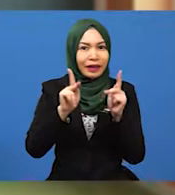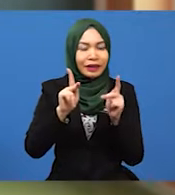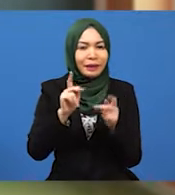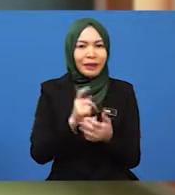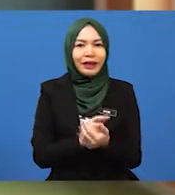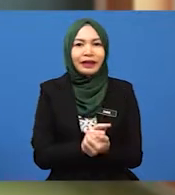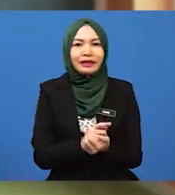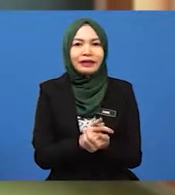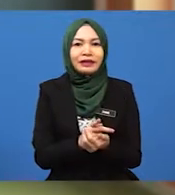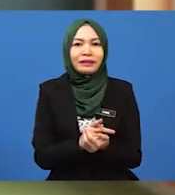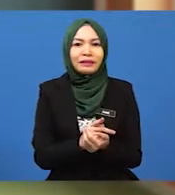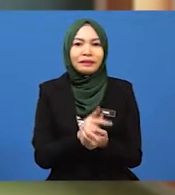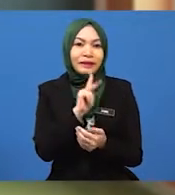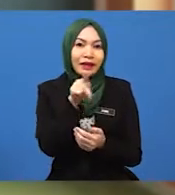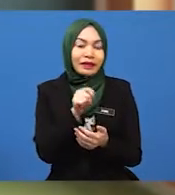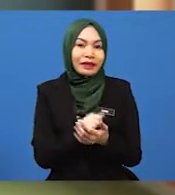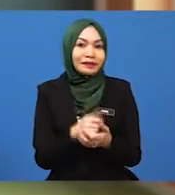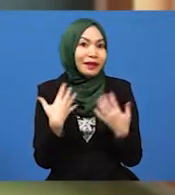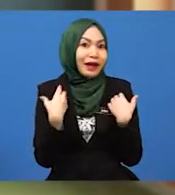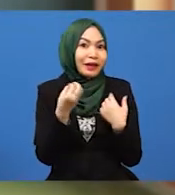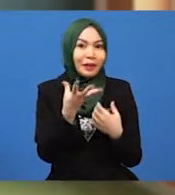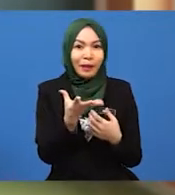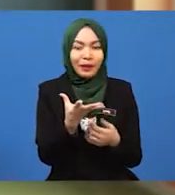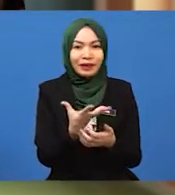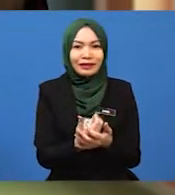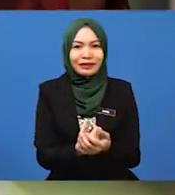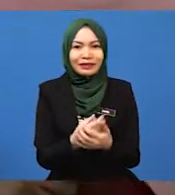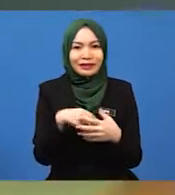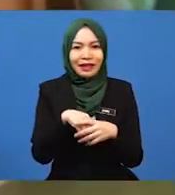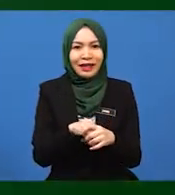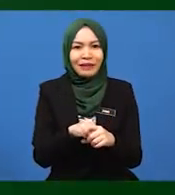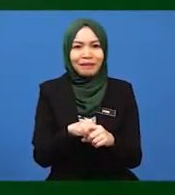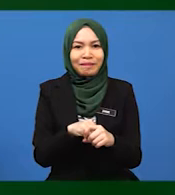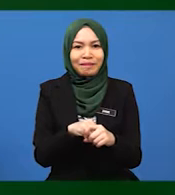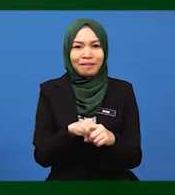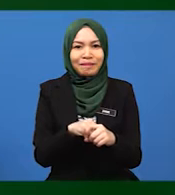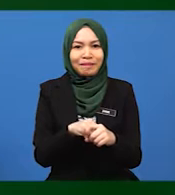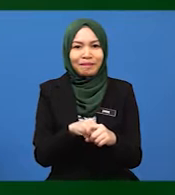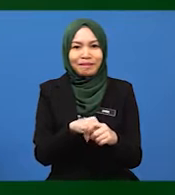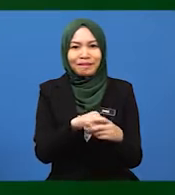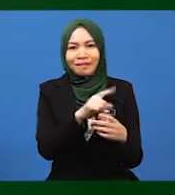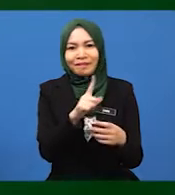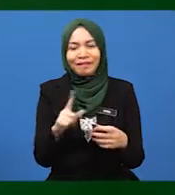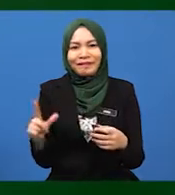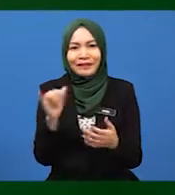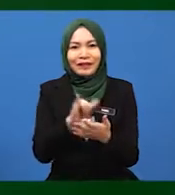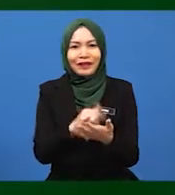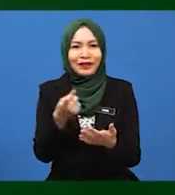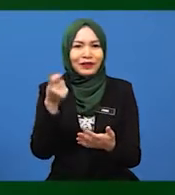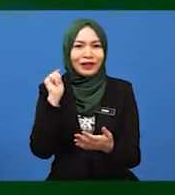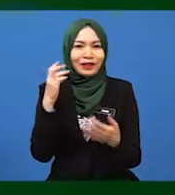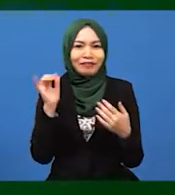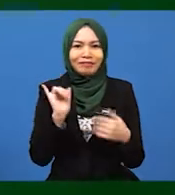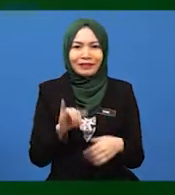berapa kata perintah yang kamu sebut dalam seni kata lagu itu tadi? Ya, ada 4